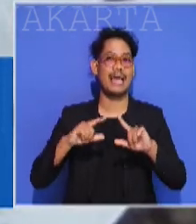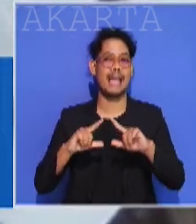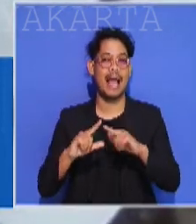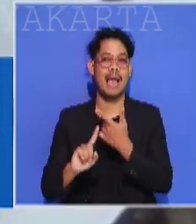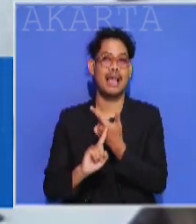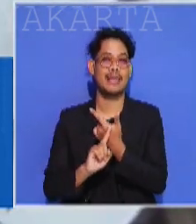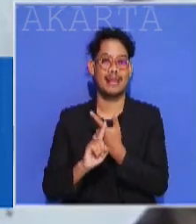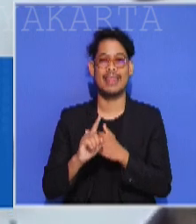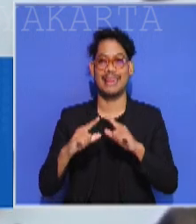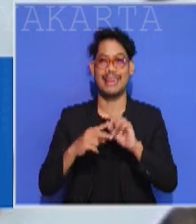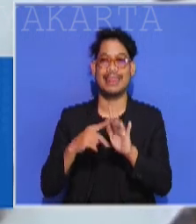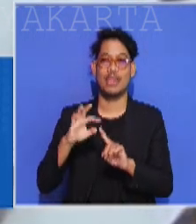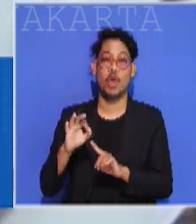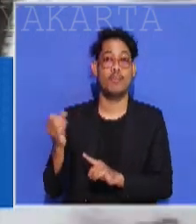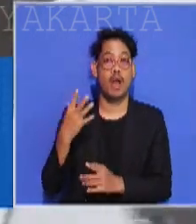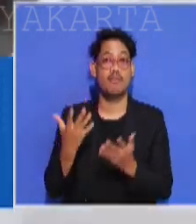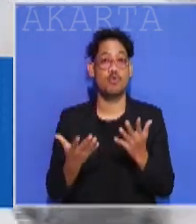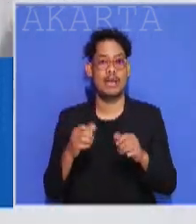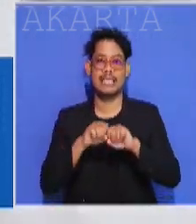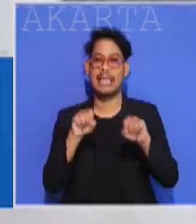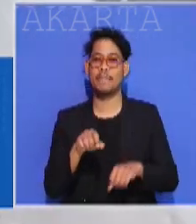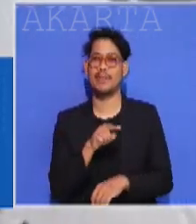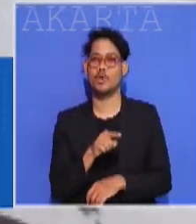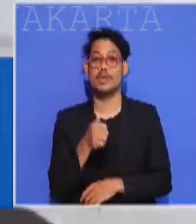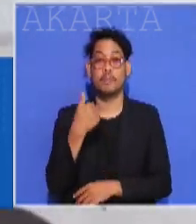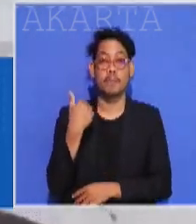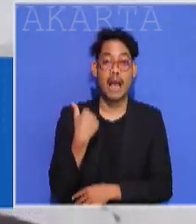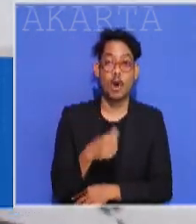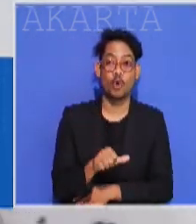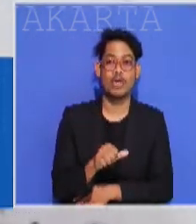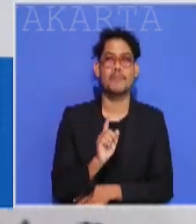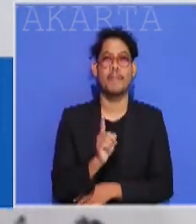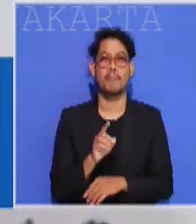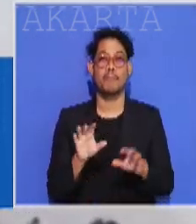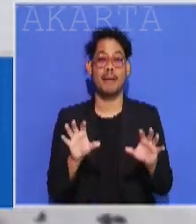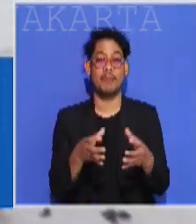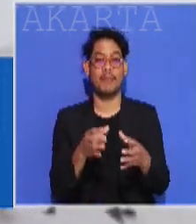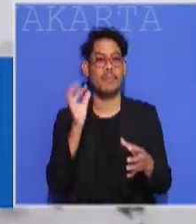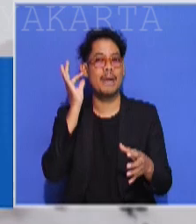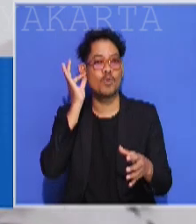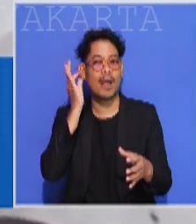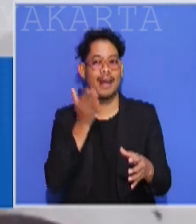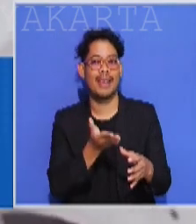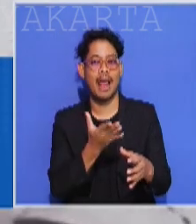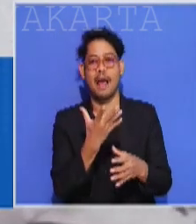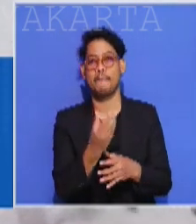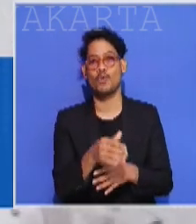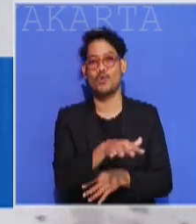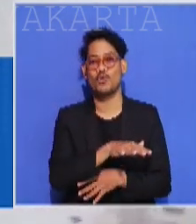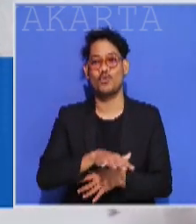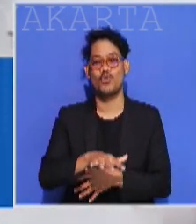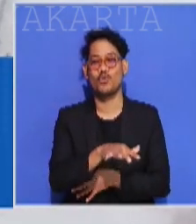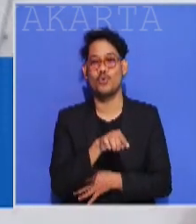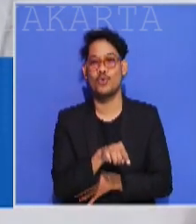wekdal samangke sistem menika nembe dipun ginakaken dening kelompok wanita tani Sri Kandi, Kampung Sitian, Kelurahan Pandian,